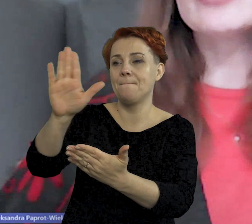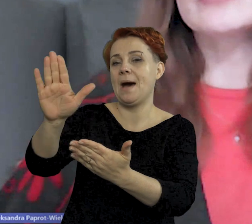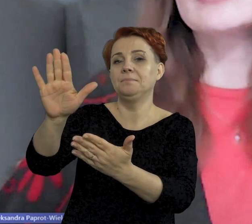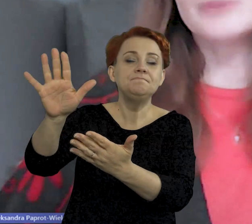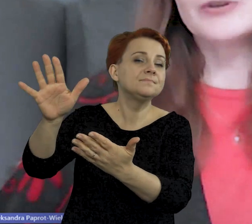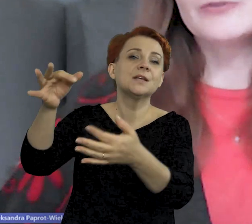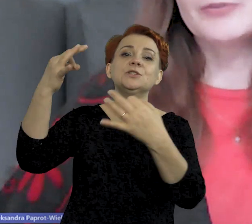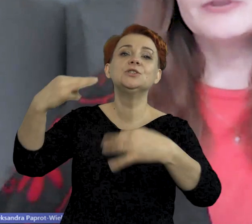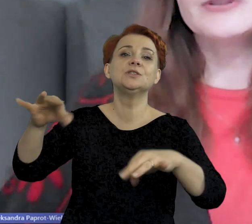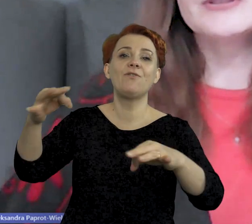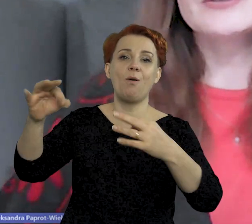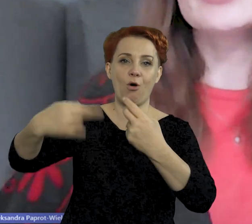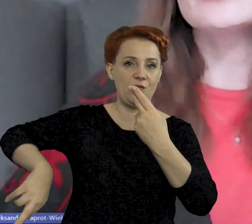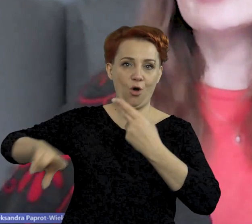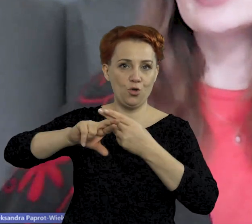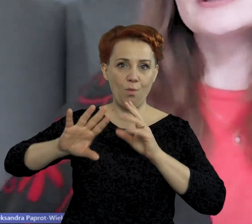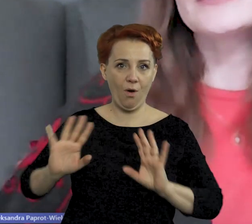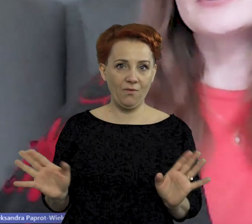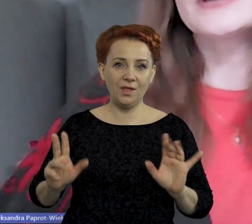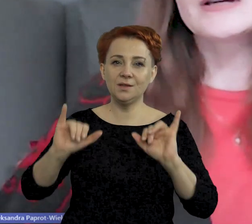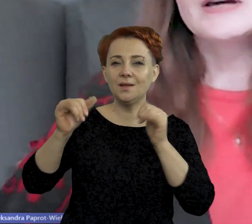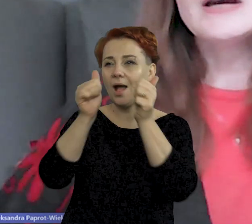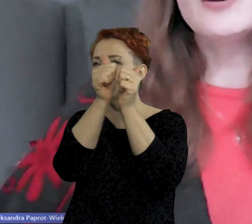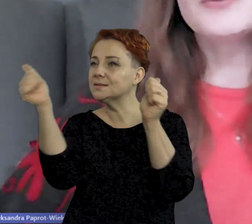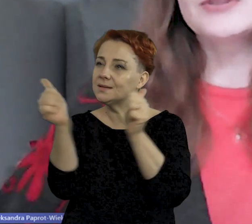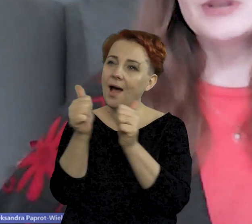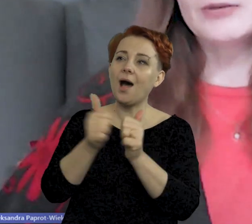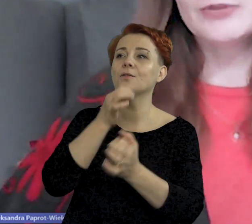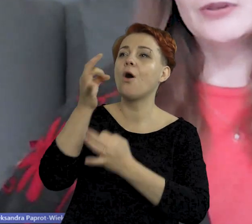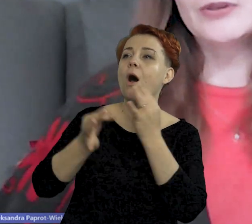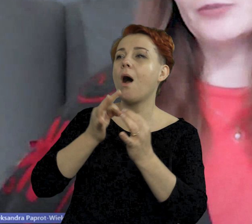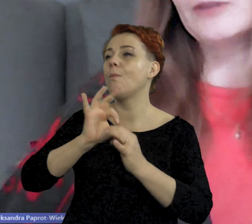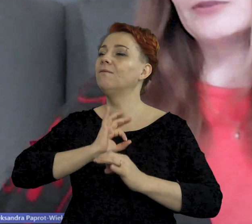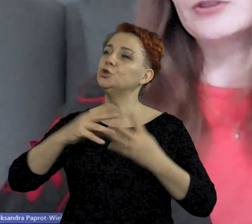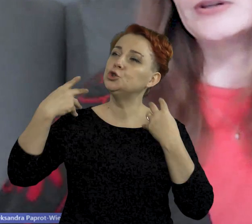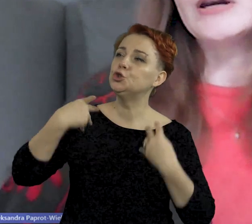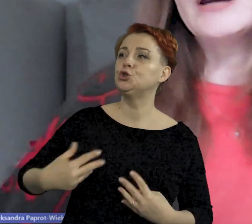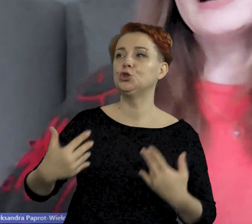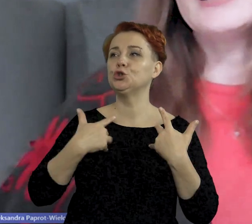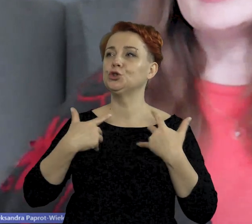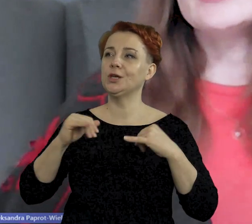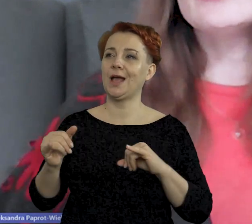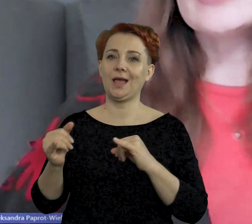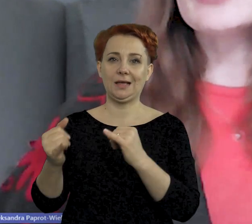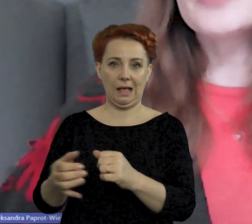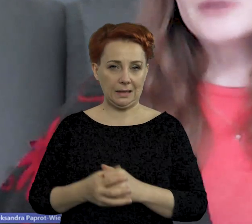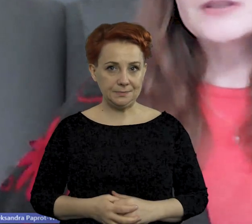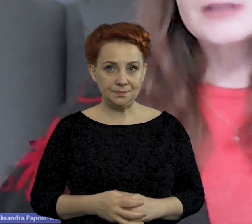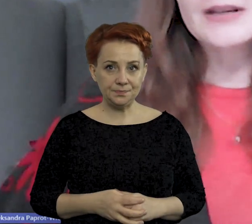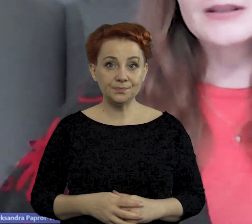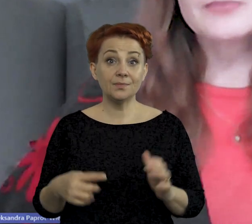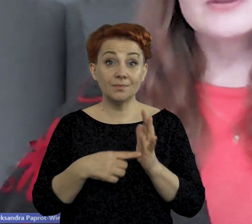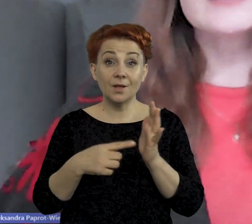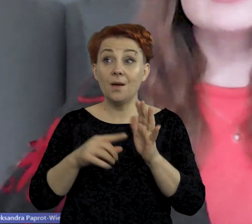tutaj dużą swobodę wypowiedzi, jeśli chodzi o tworzenie swojej takiej opowieści autobiograficznej. I tutaj już